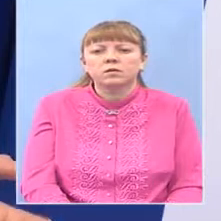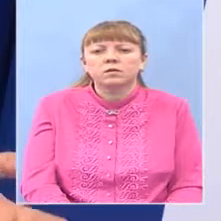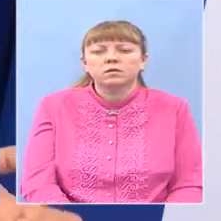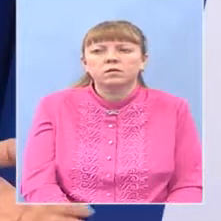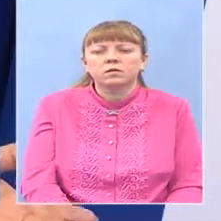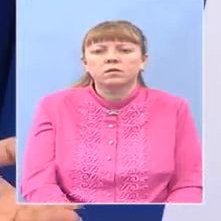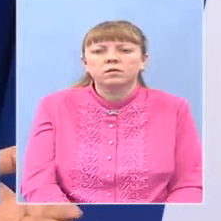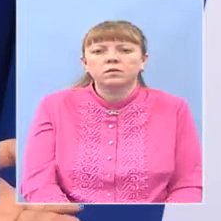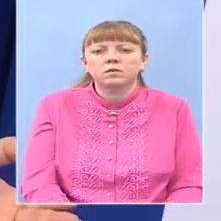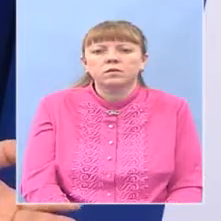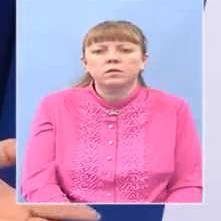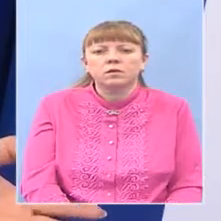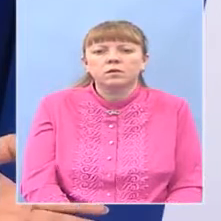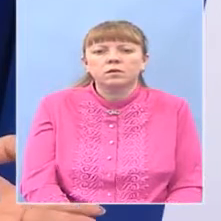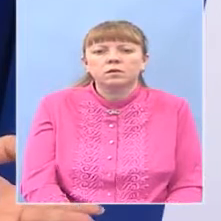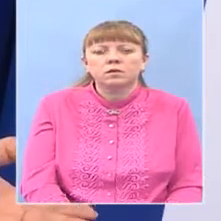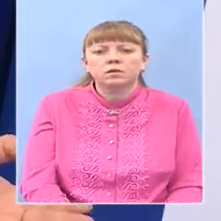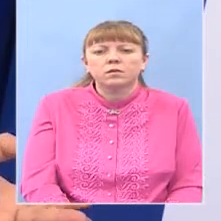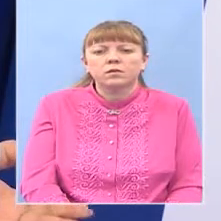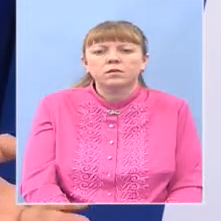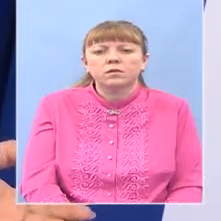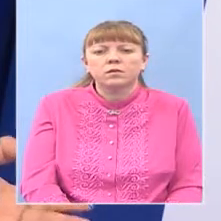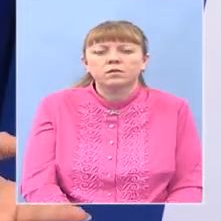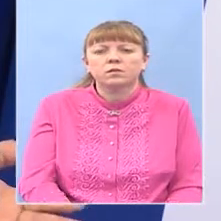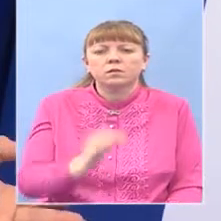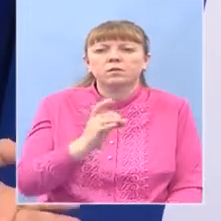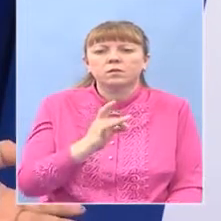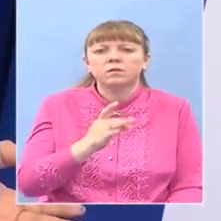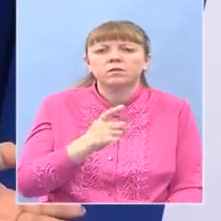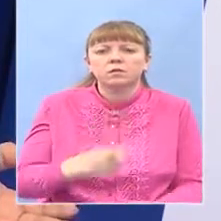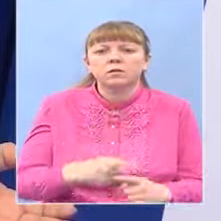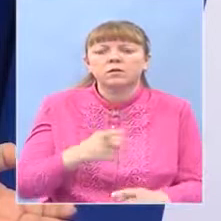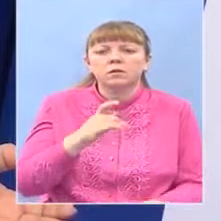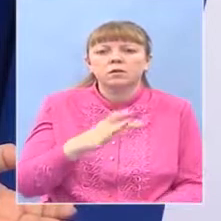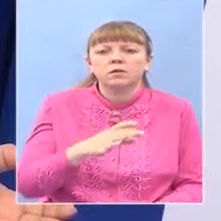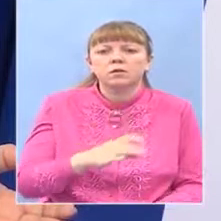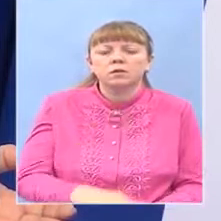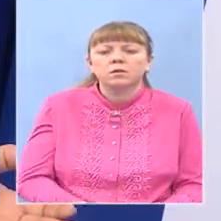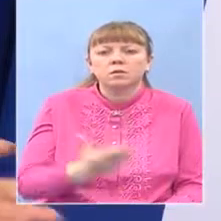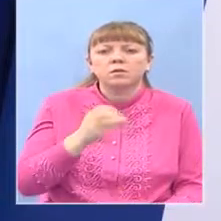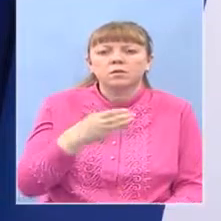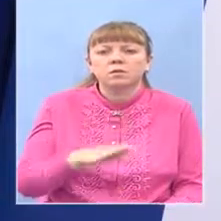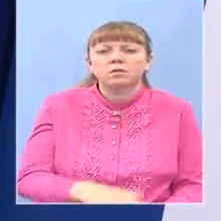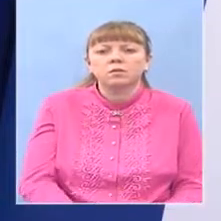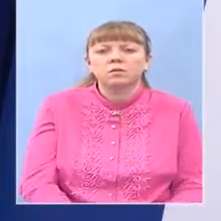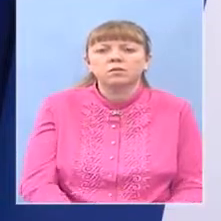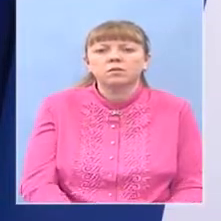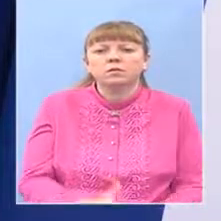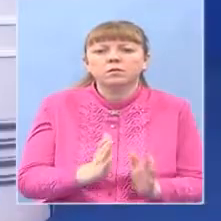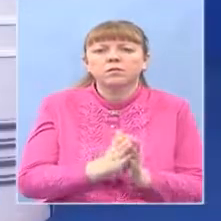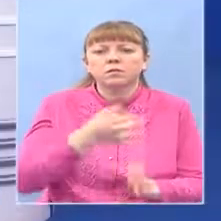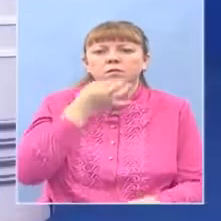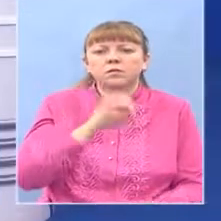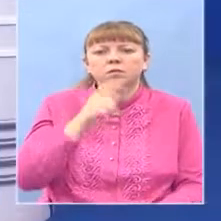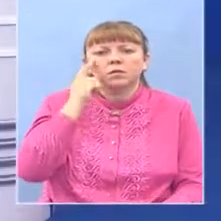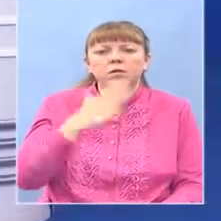вы будете как платформа такая. Да, вы выступите просто, инициатором, плюс даже координатором этого проекта. Да, требование опыта, с одной